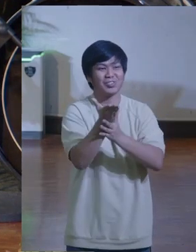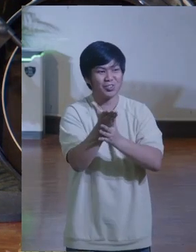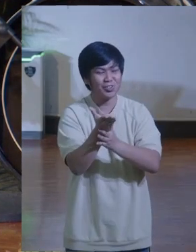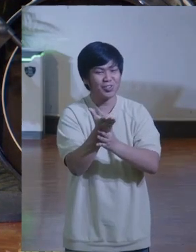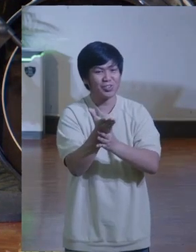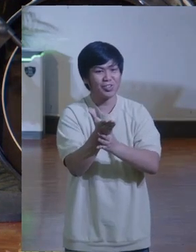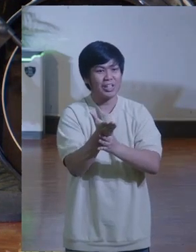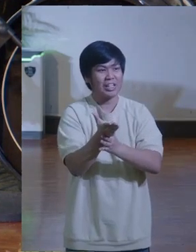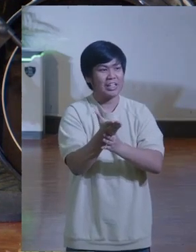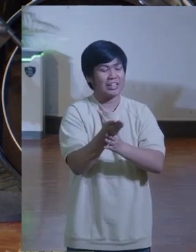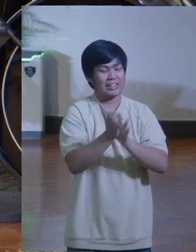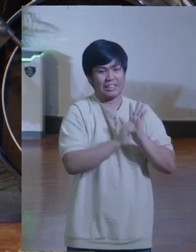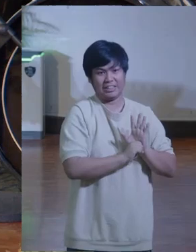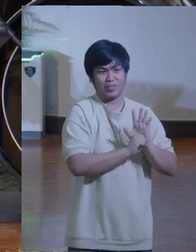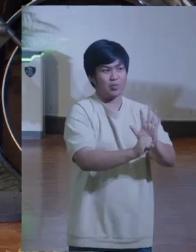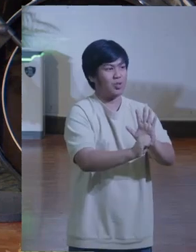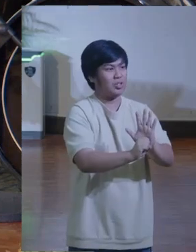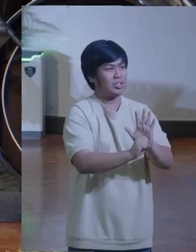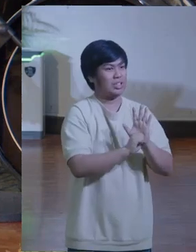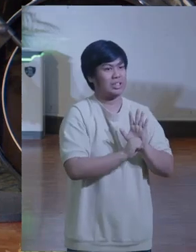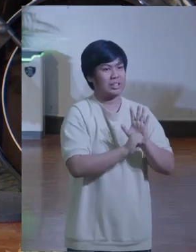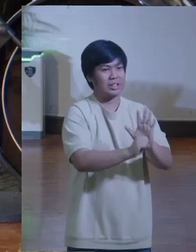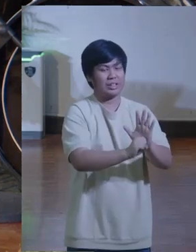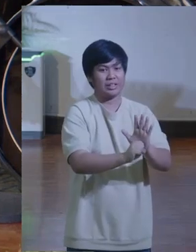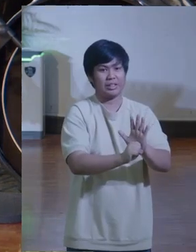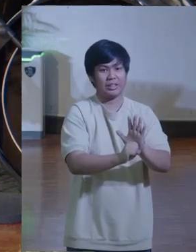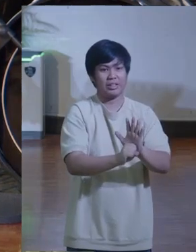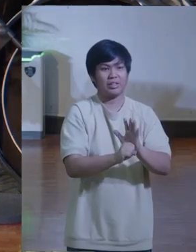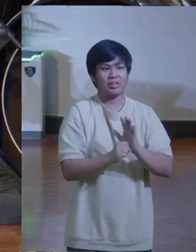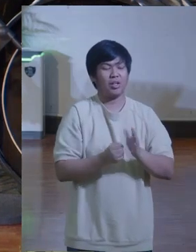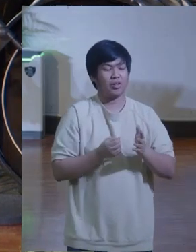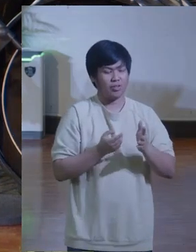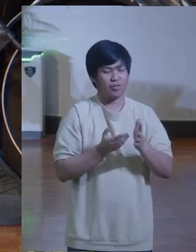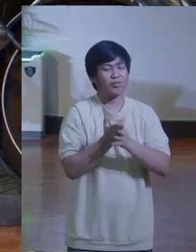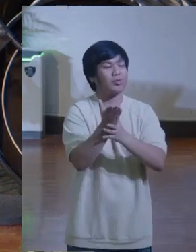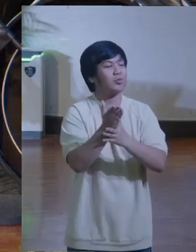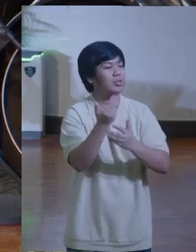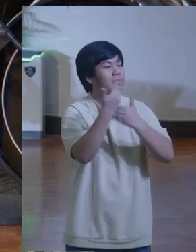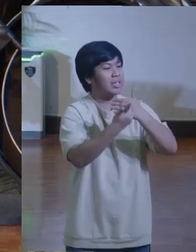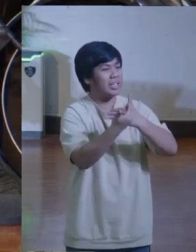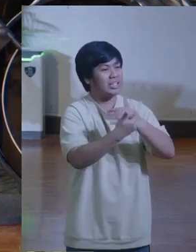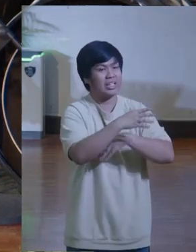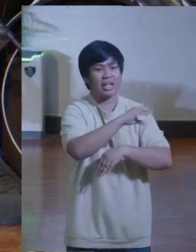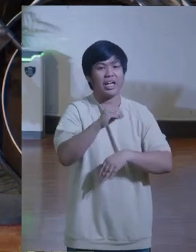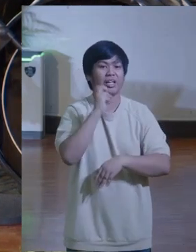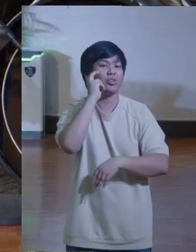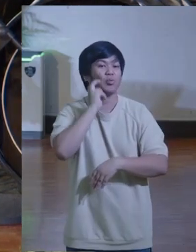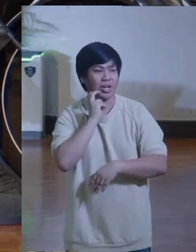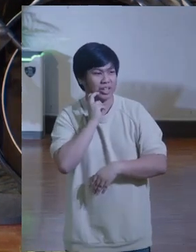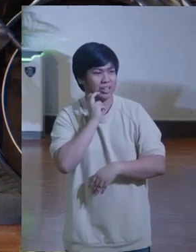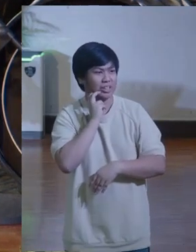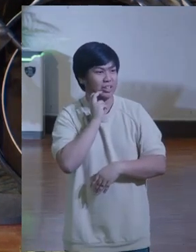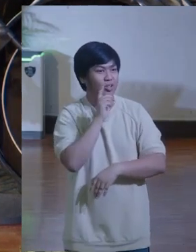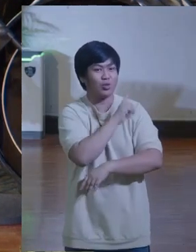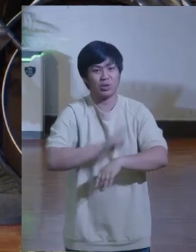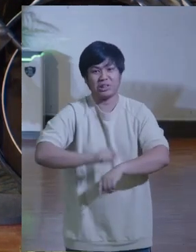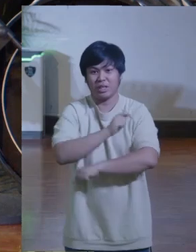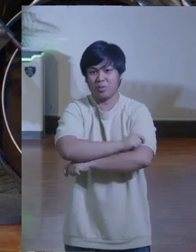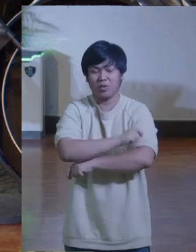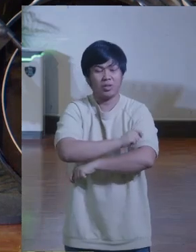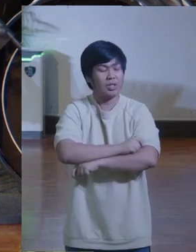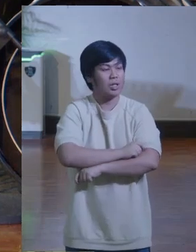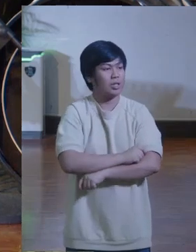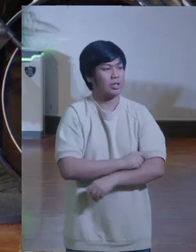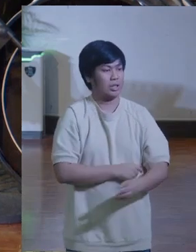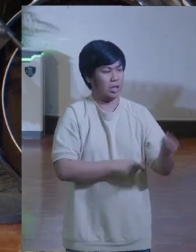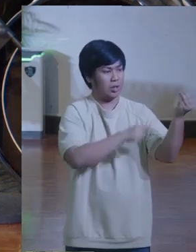pamamagitan ng simbolo, hindi lang simbolo actually, sa pamamagitan ng wafer. No? Kaya sa kanilang misa,